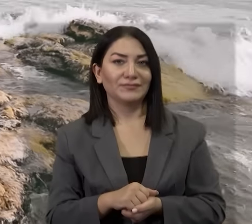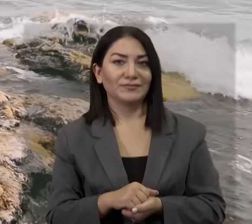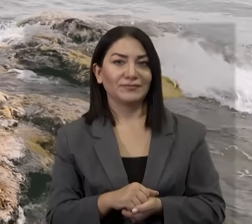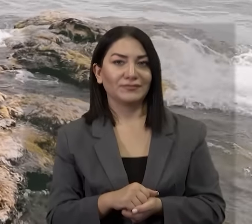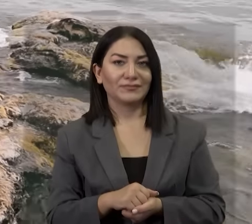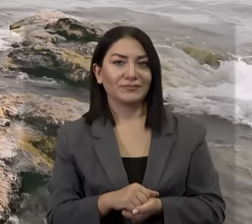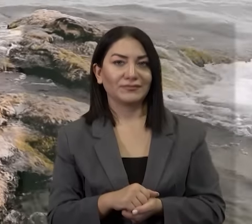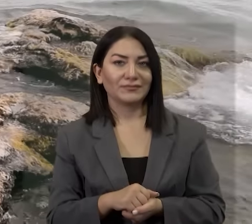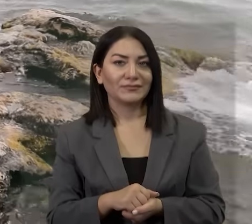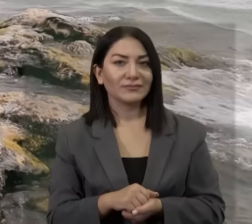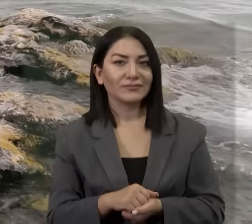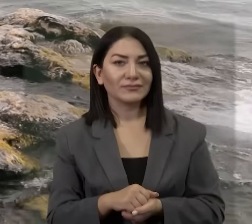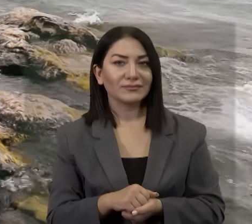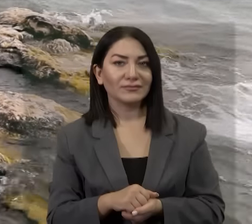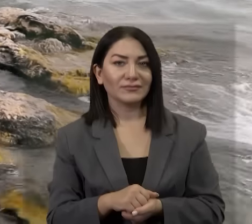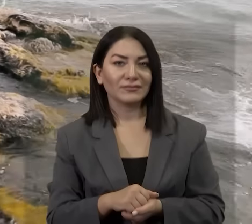Գնացինք։